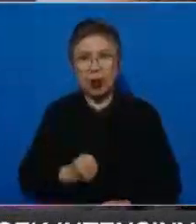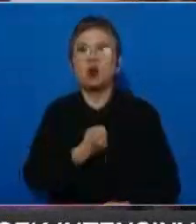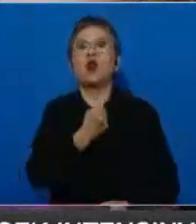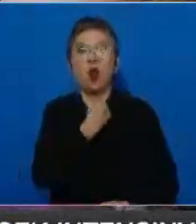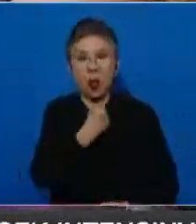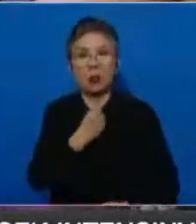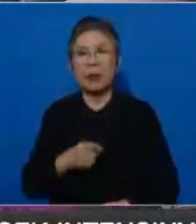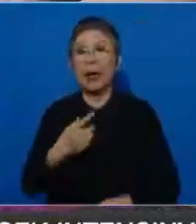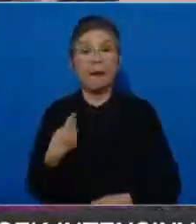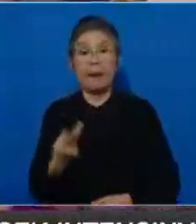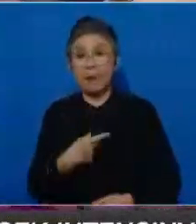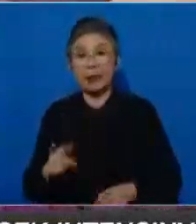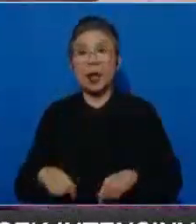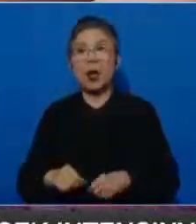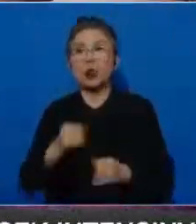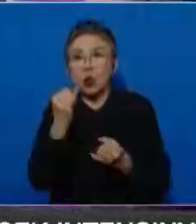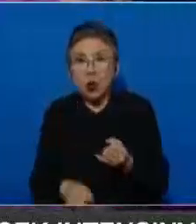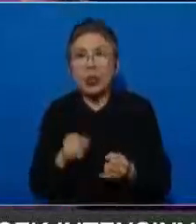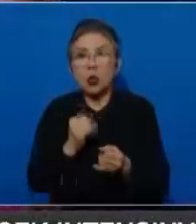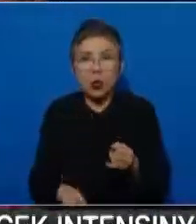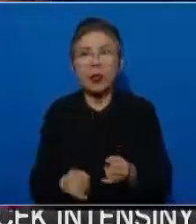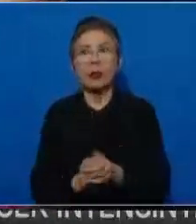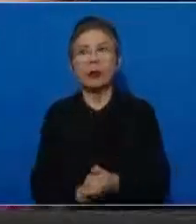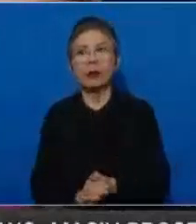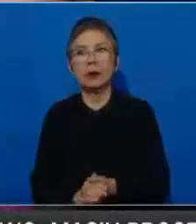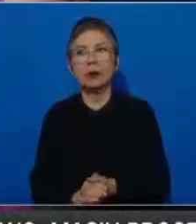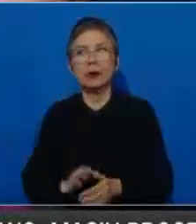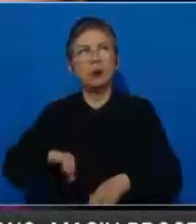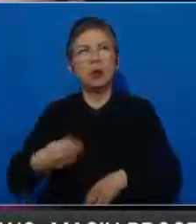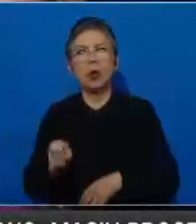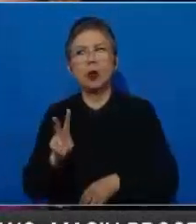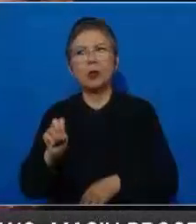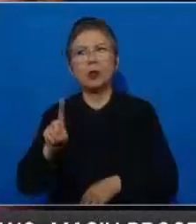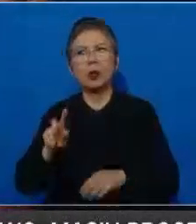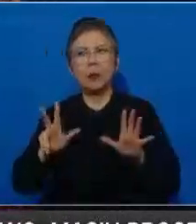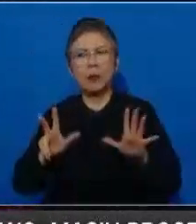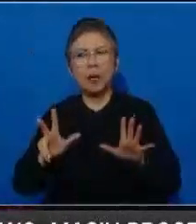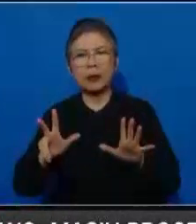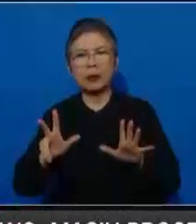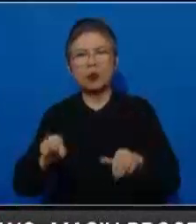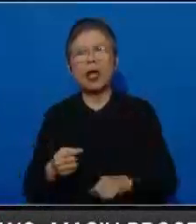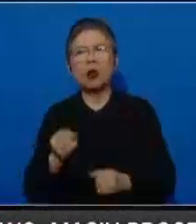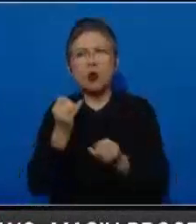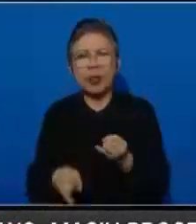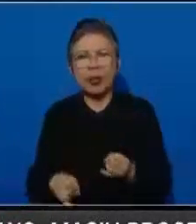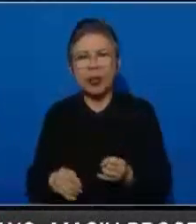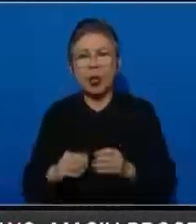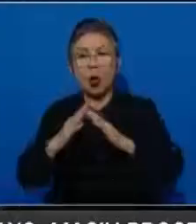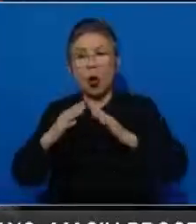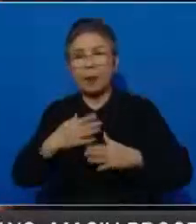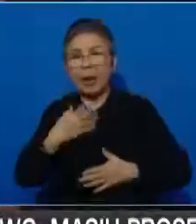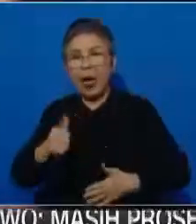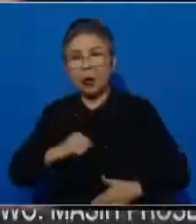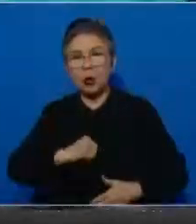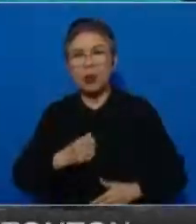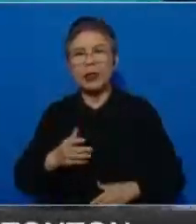para peternak mandiri yang terus mengalami kerugian sejak tahun 2018 lalu. Para peternak ini mengaku